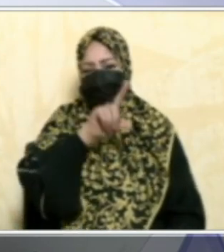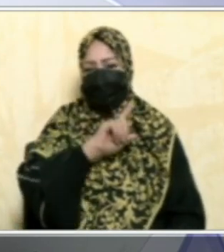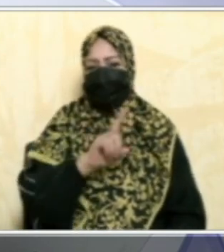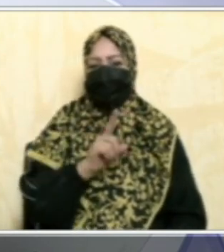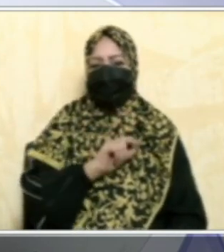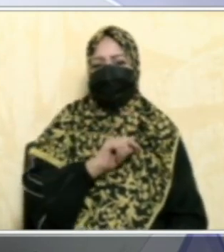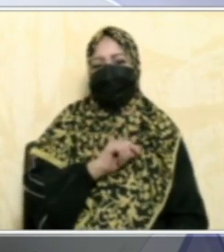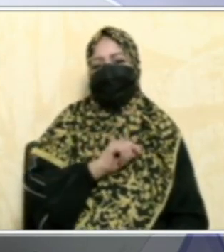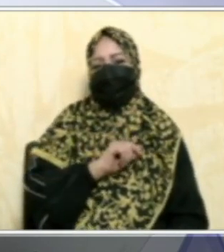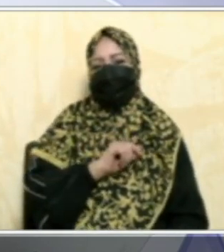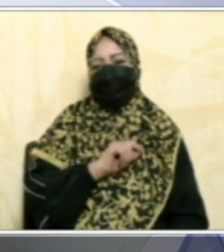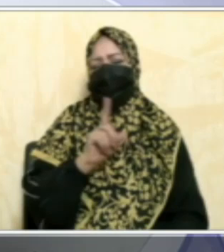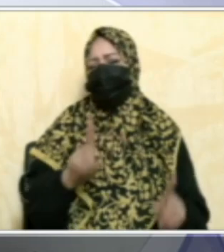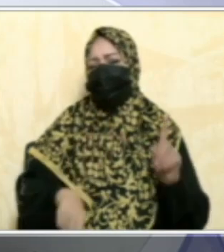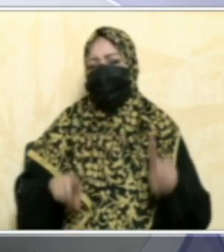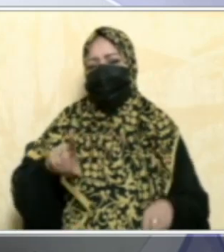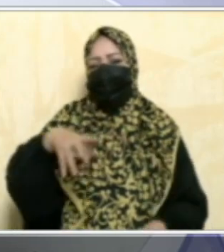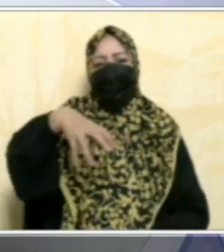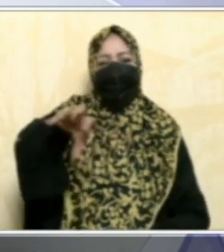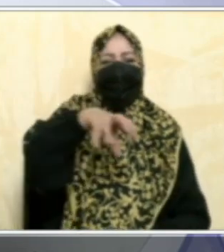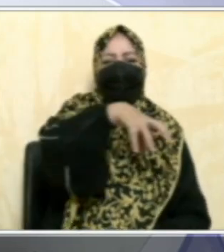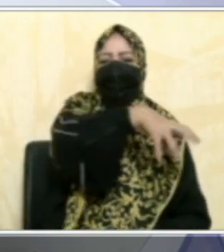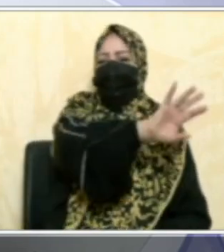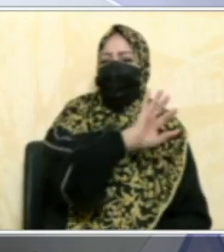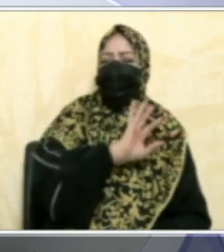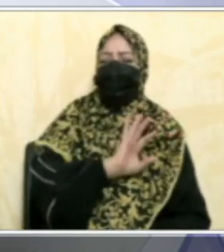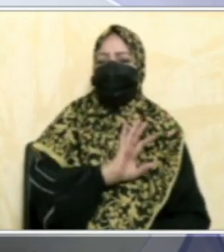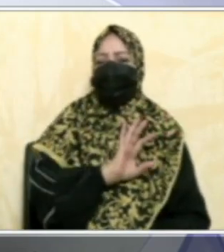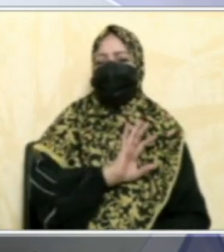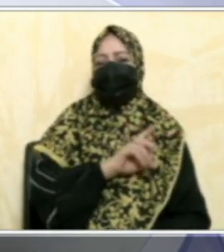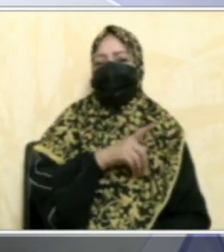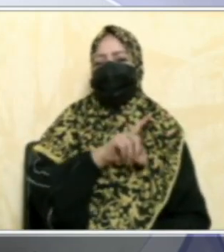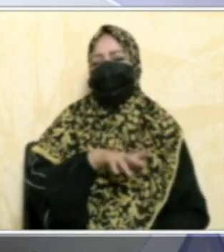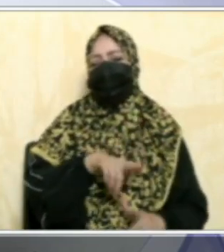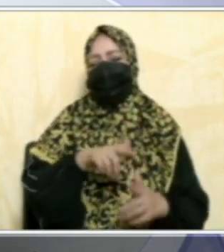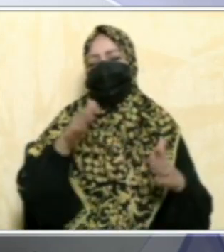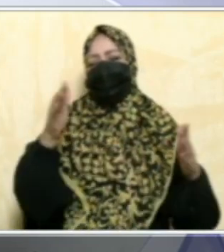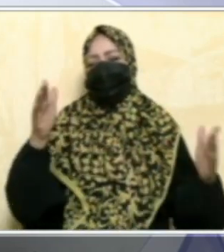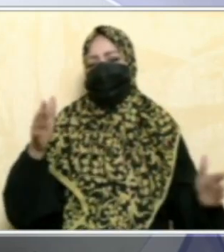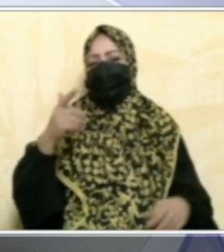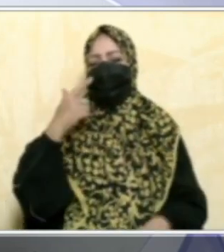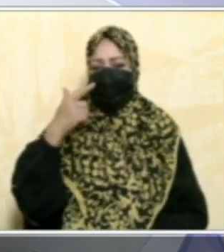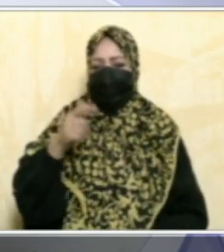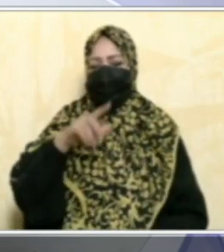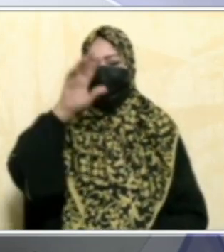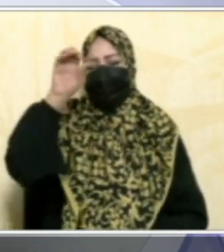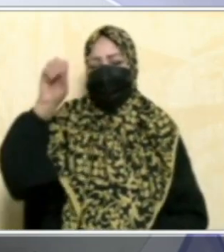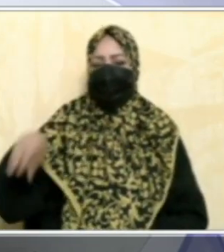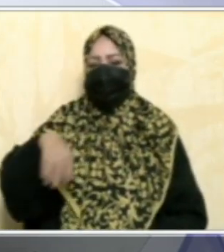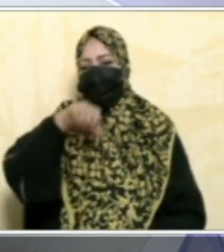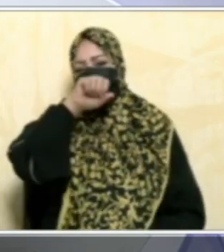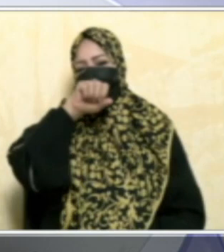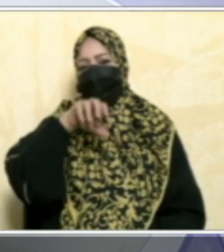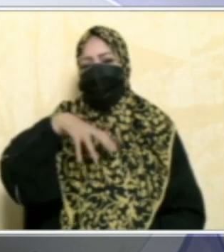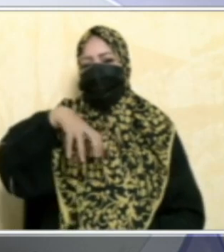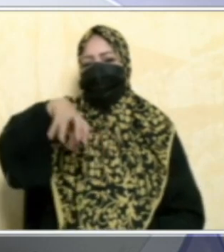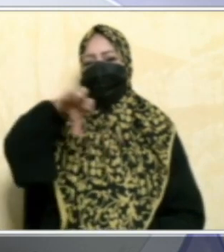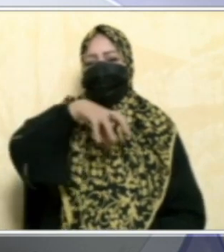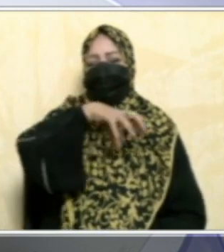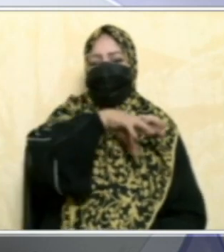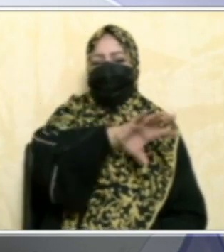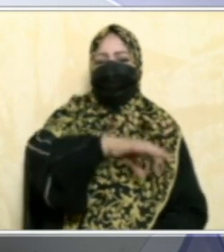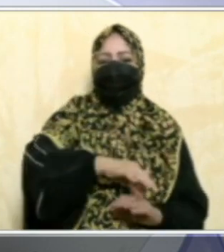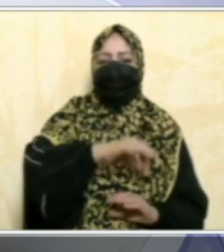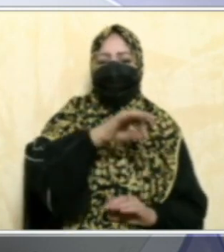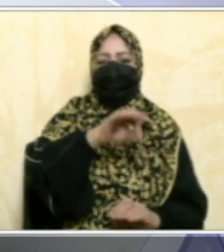علماء الحنابلة يتوسعون في ذلك ويقولوا يصل ثواب القرآن للميت، والمتأخرون من المالكية أيضا على وصول